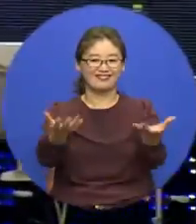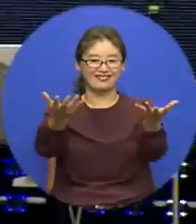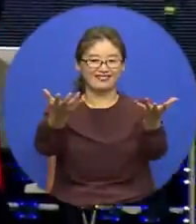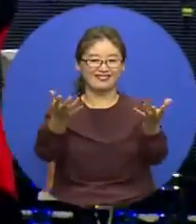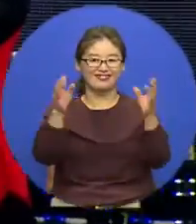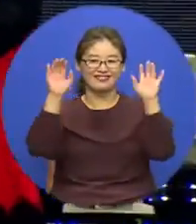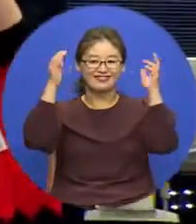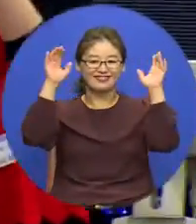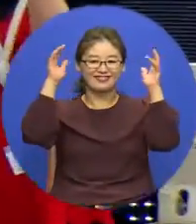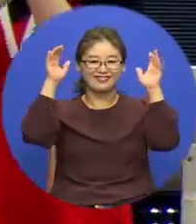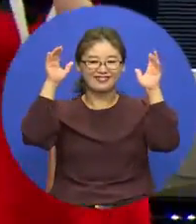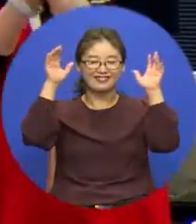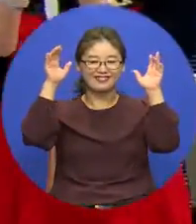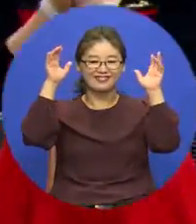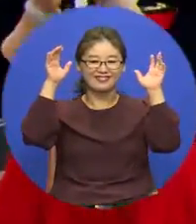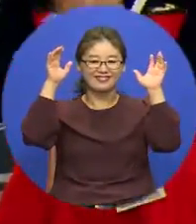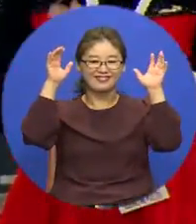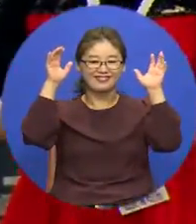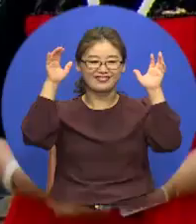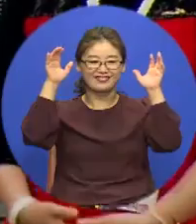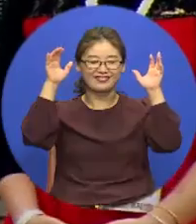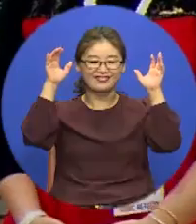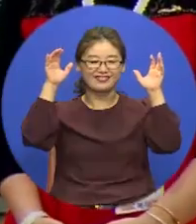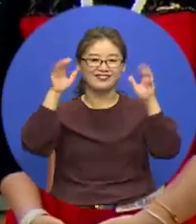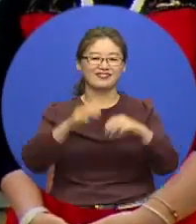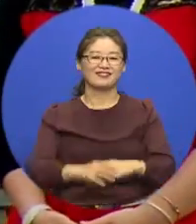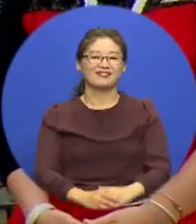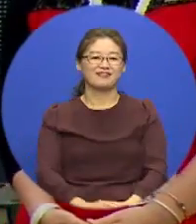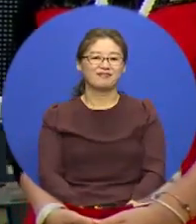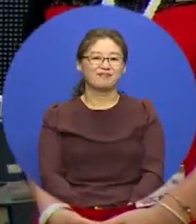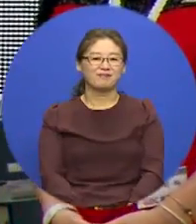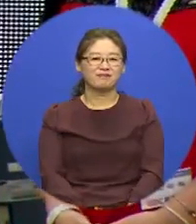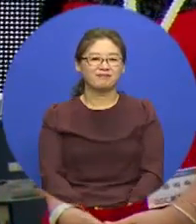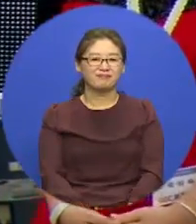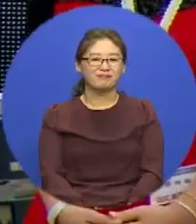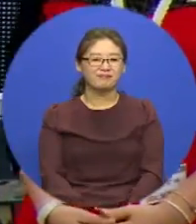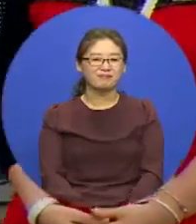자, 두 분 마주 보시고요.